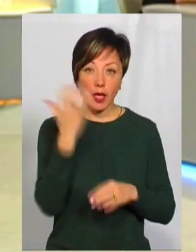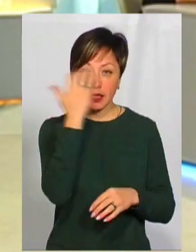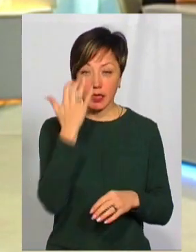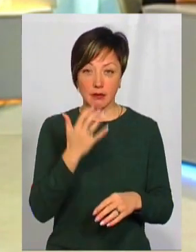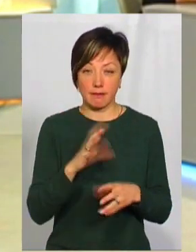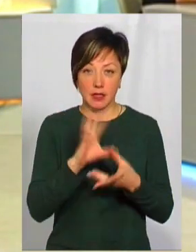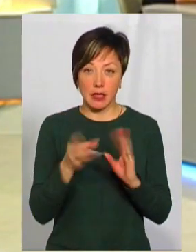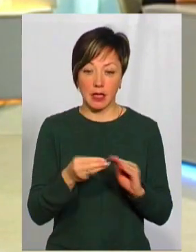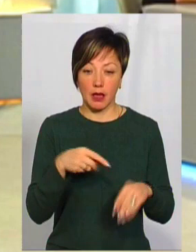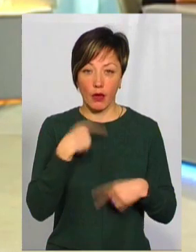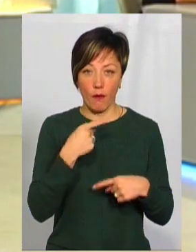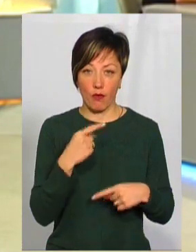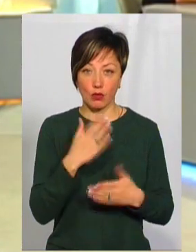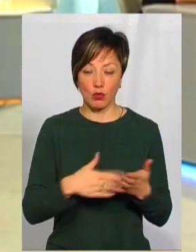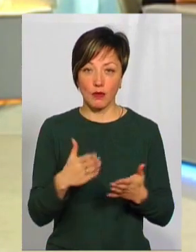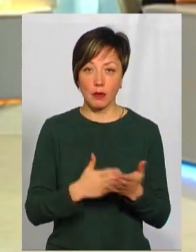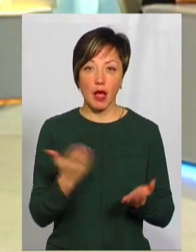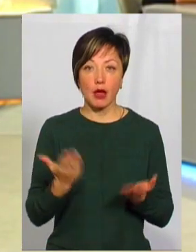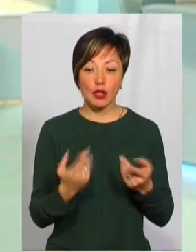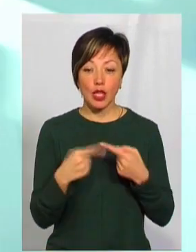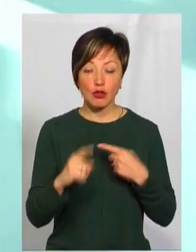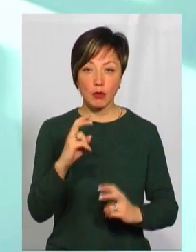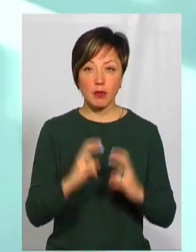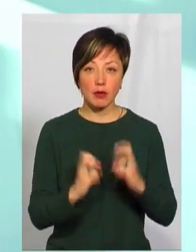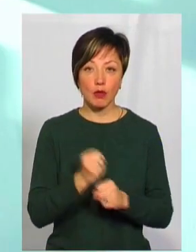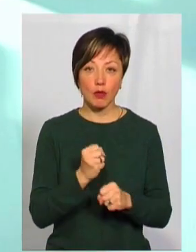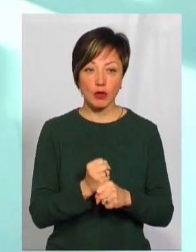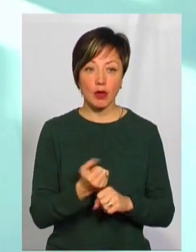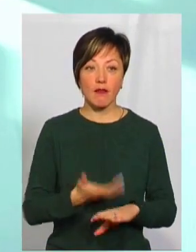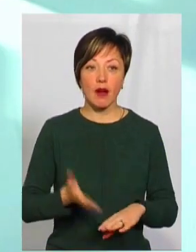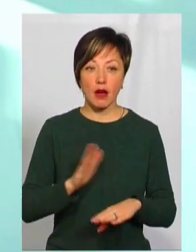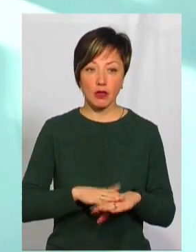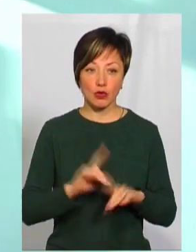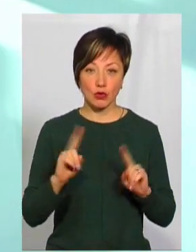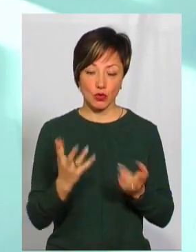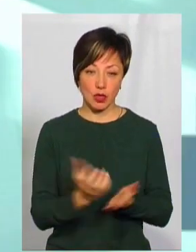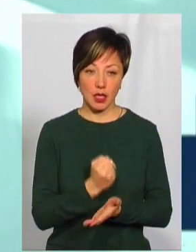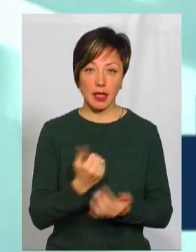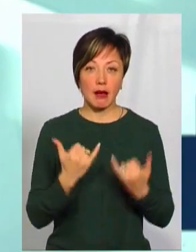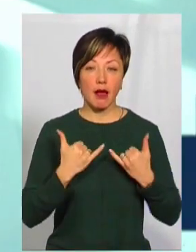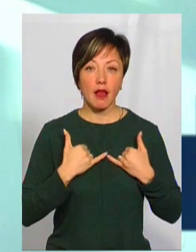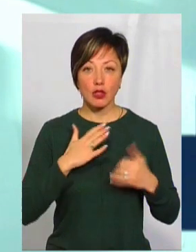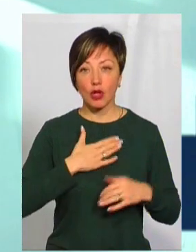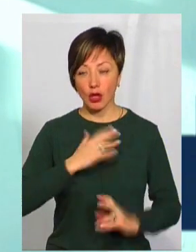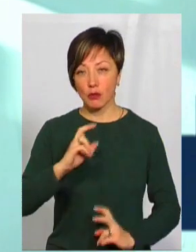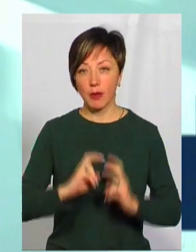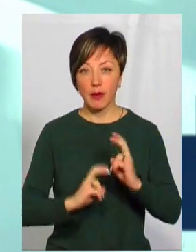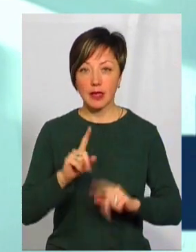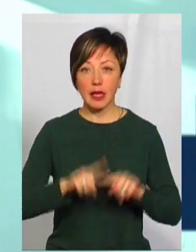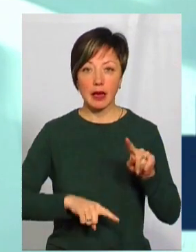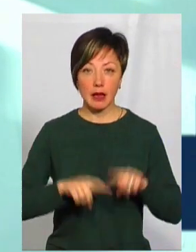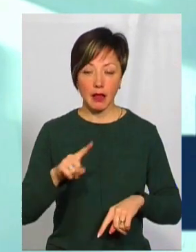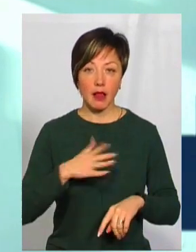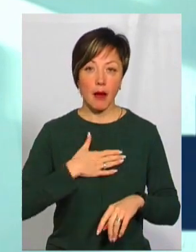тут мови якби не може бути. Якщо на іншому підприємстві роботу нам важко дуже знайти. Для нас наше підприємство